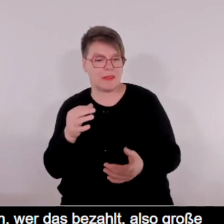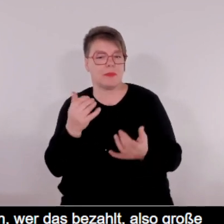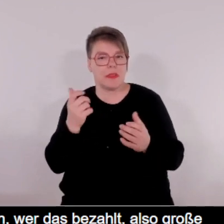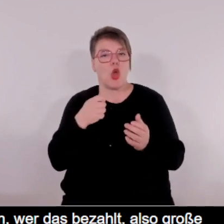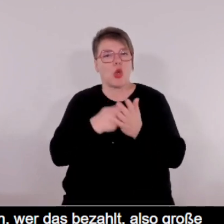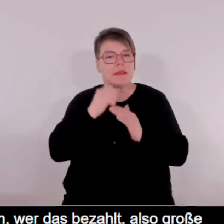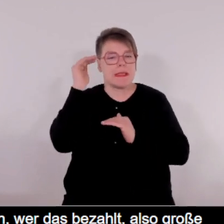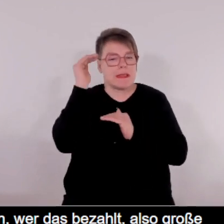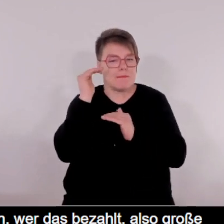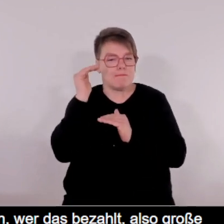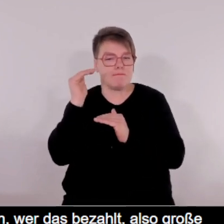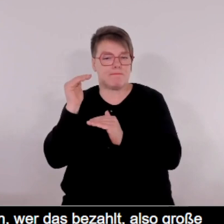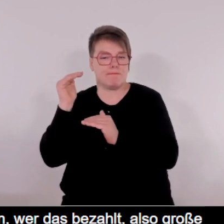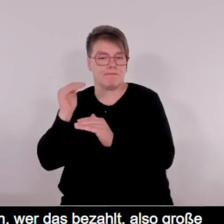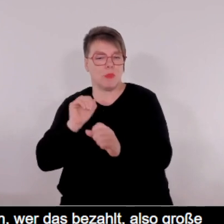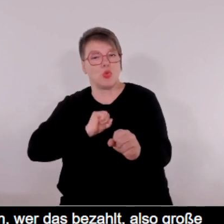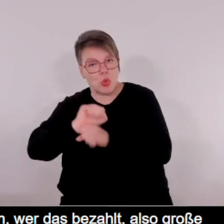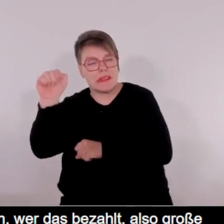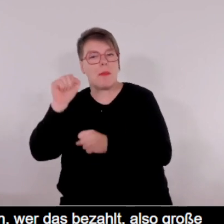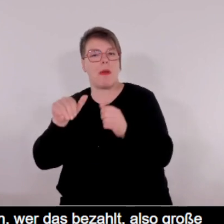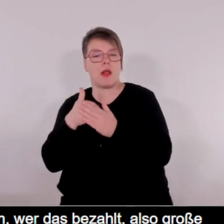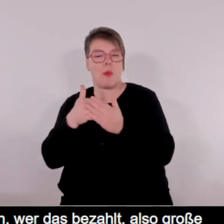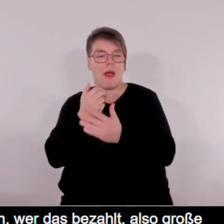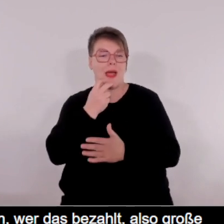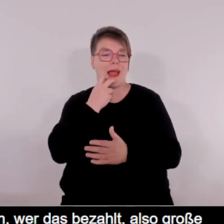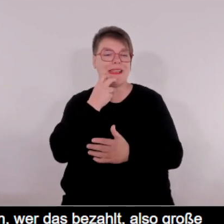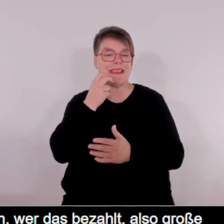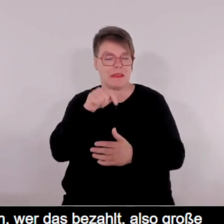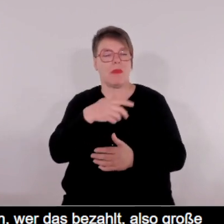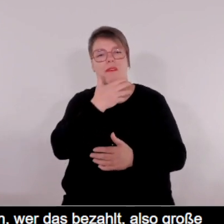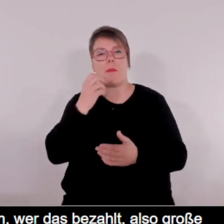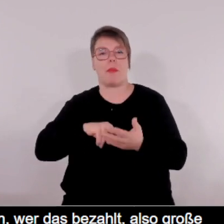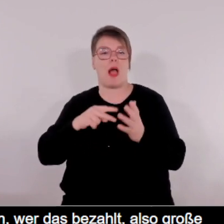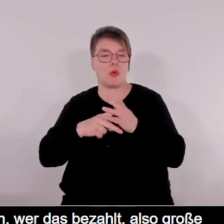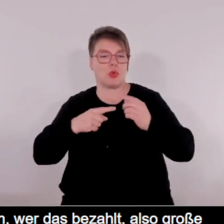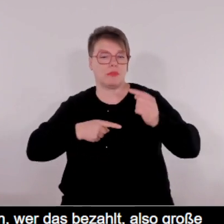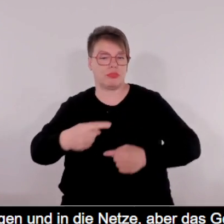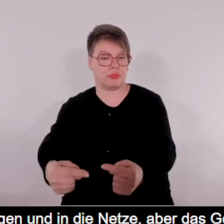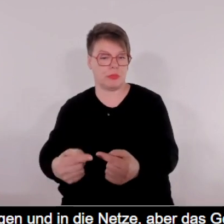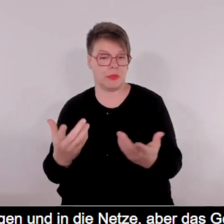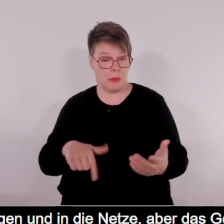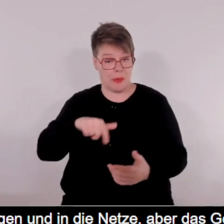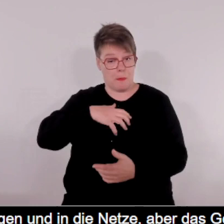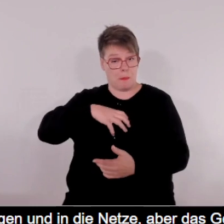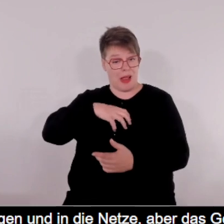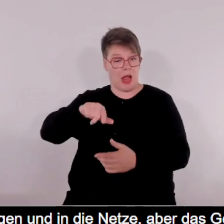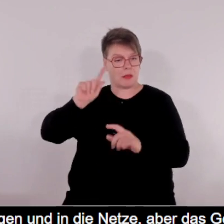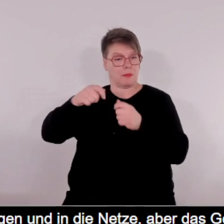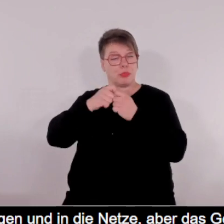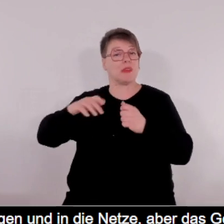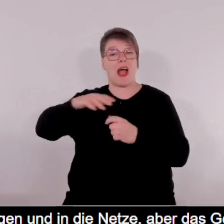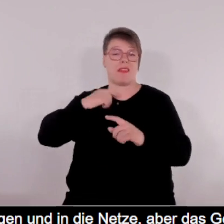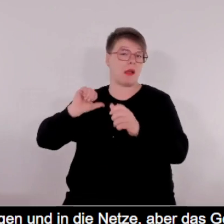setzt aber auf die Pflicht und will künftig sogar alle fünf Jahre bestehende Wärmeplanungen erneut